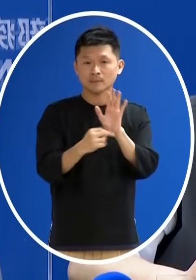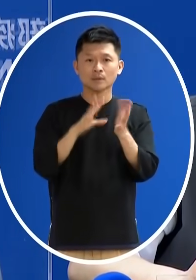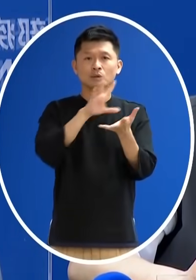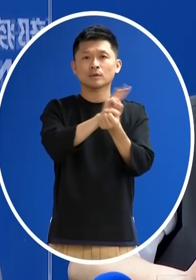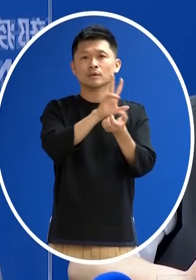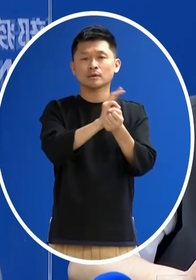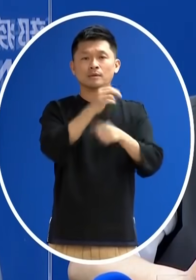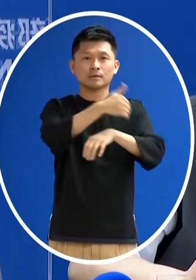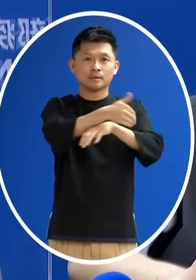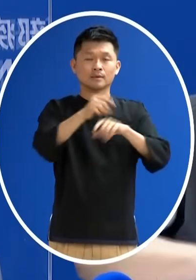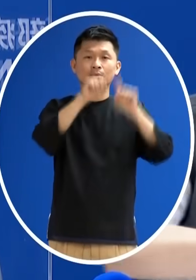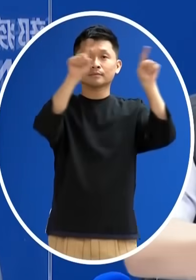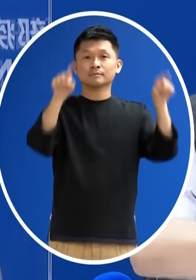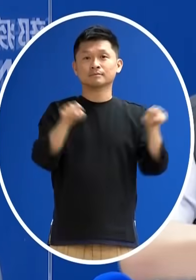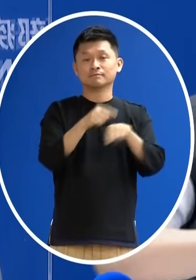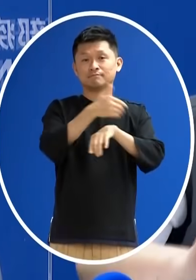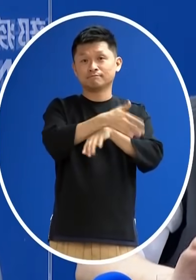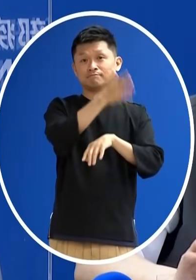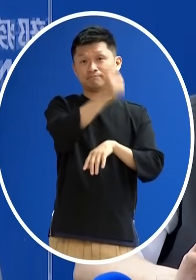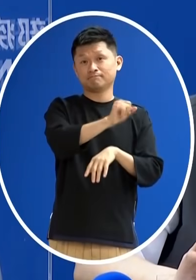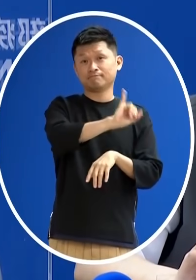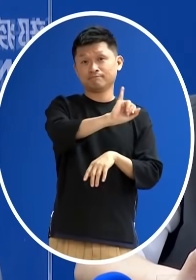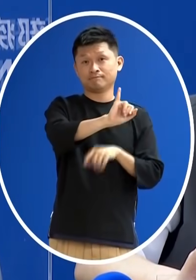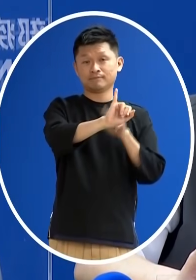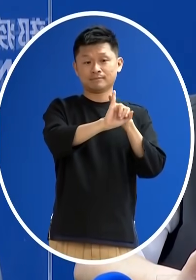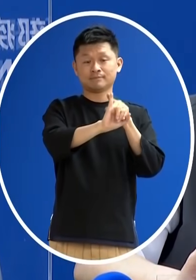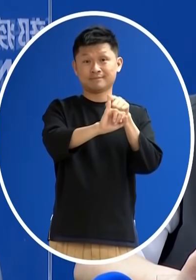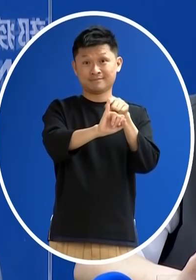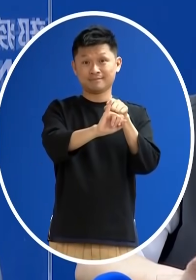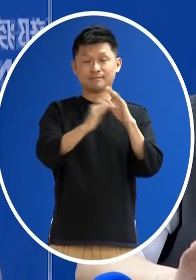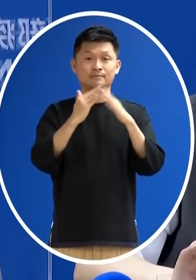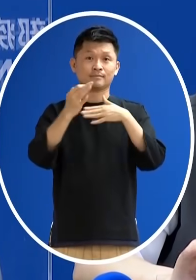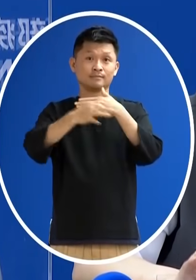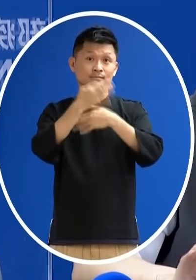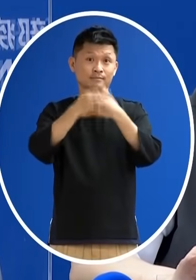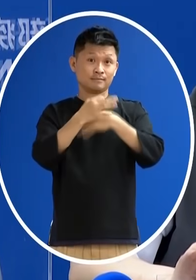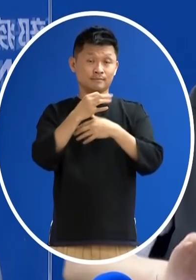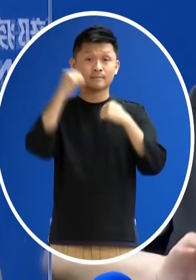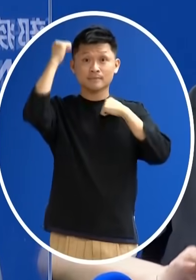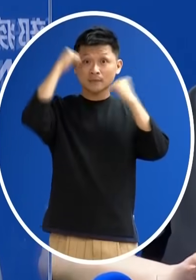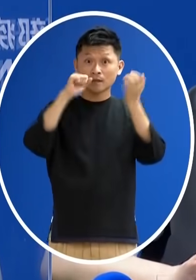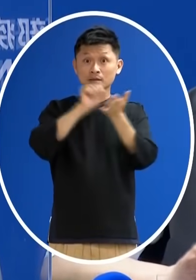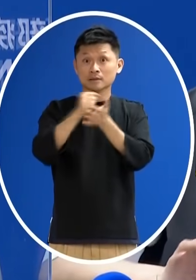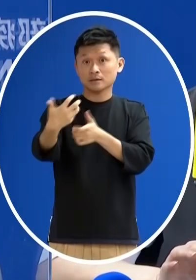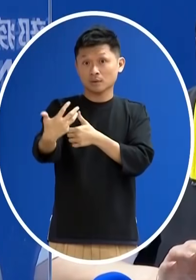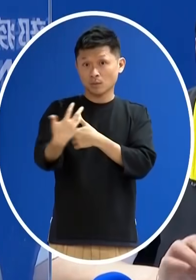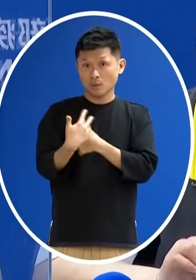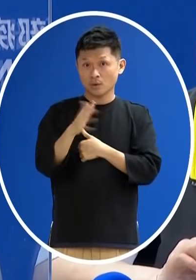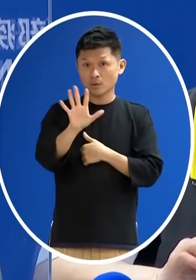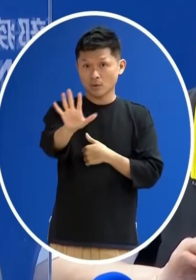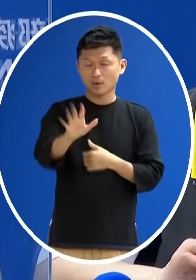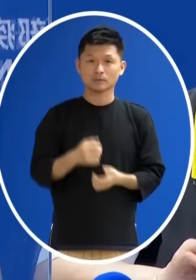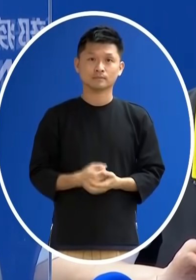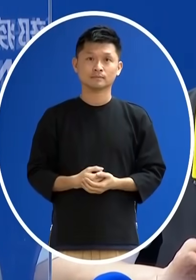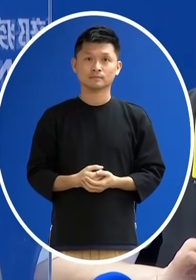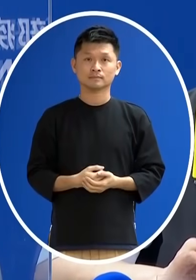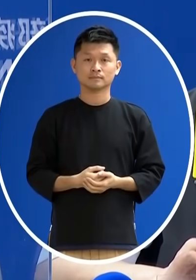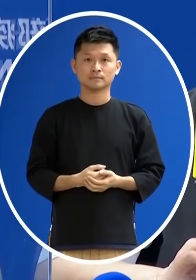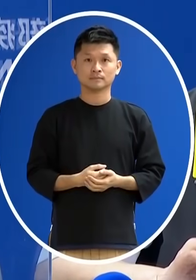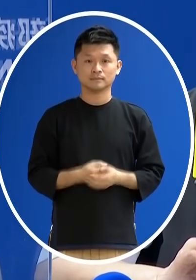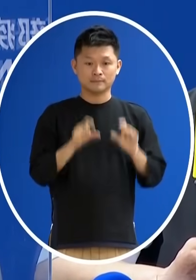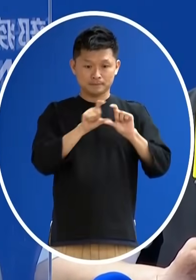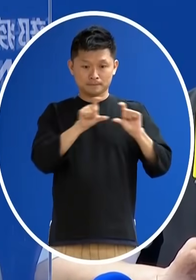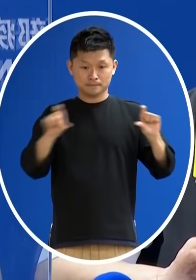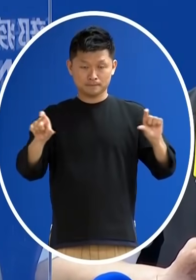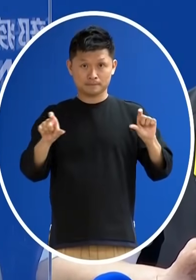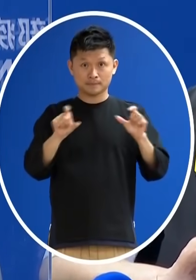县张县长的家人的这一个部分，上午也有媒体询问，那因为我们在41万剂